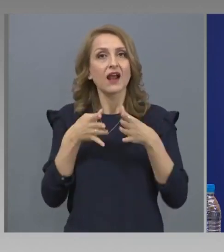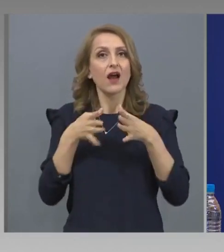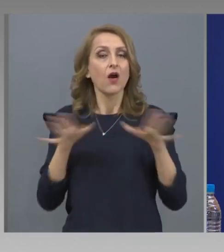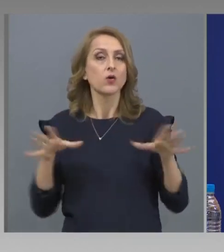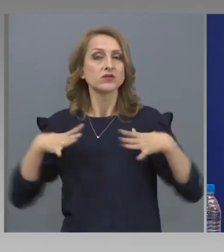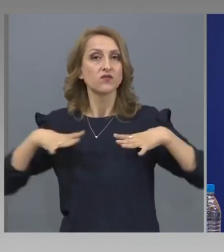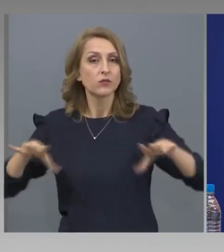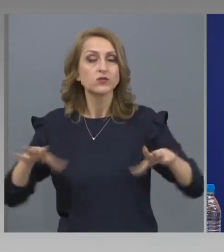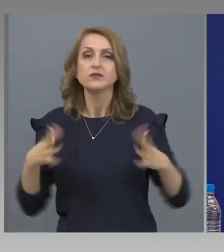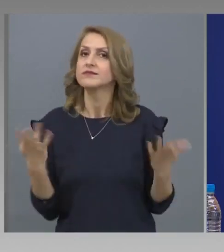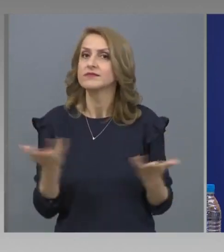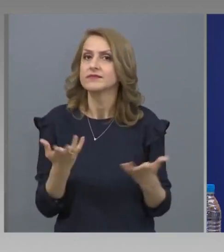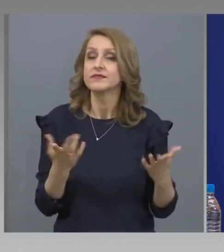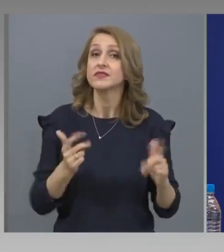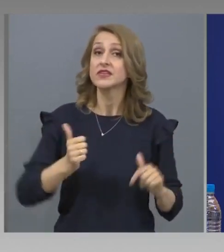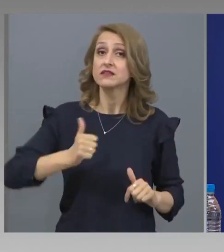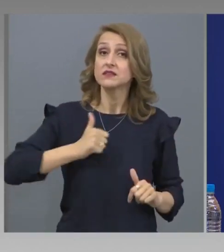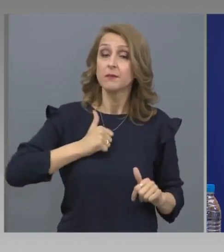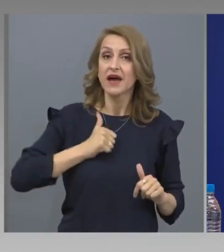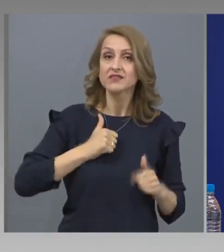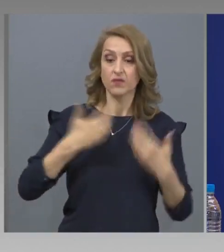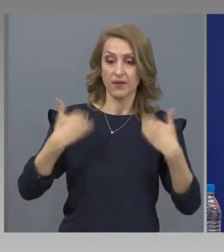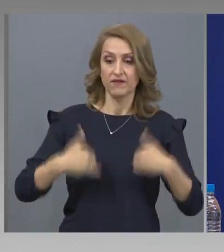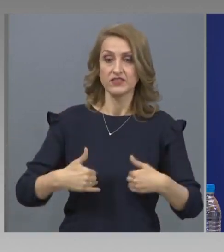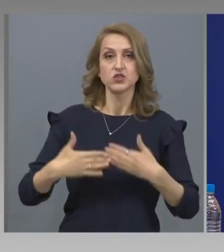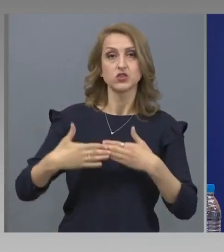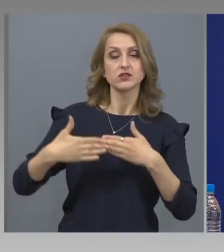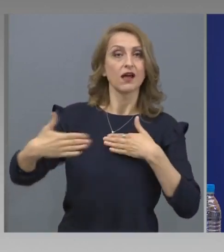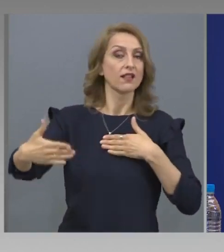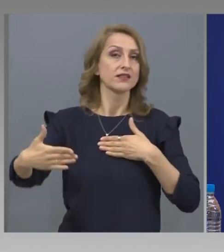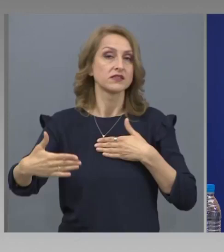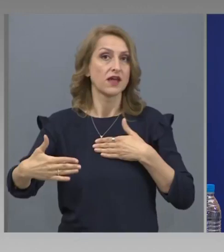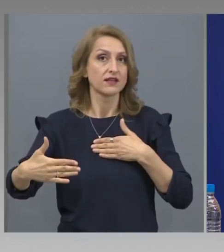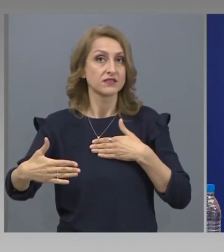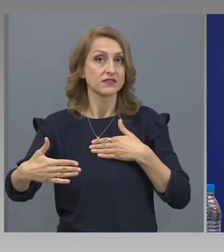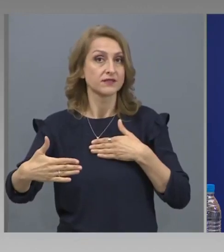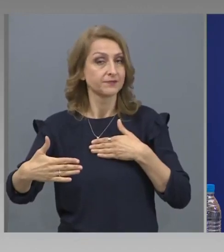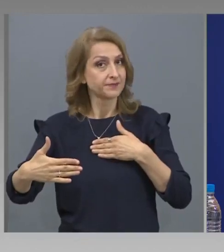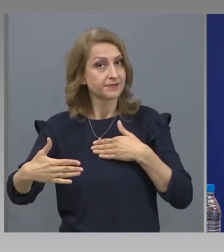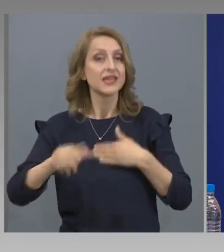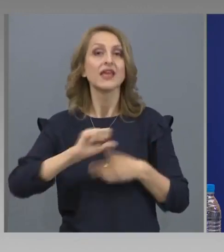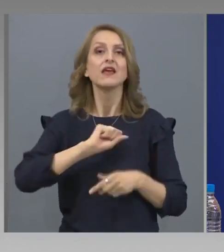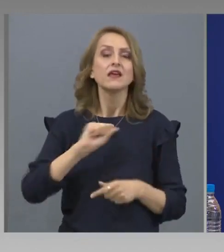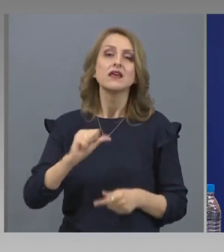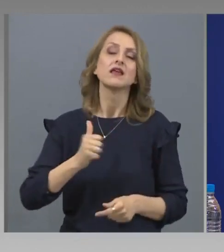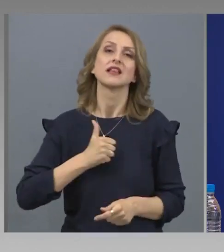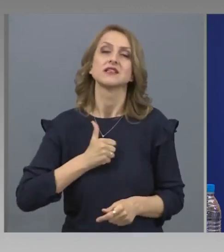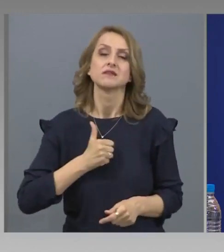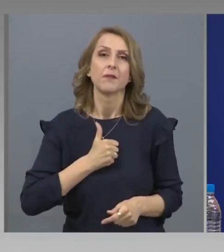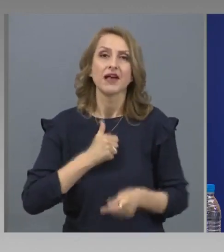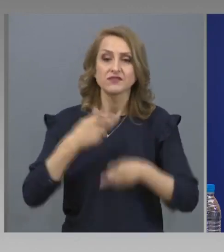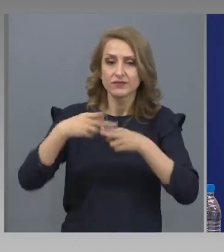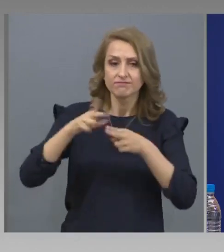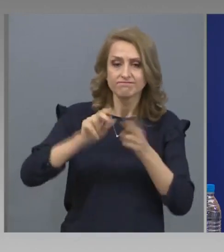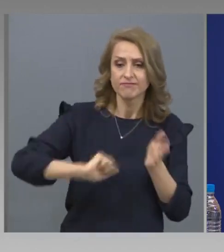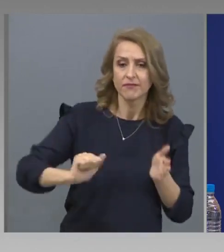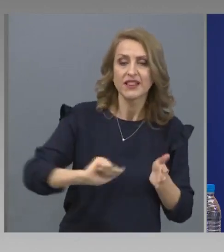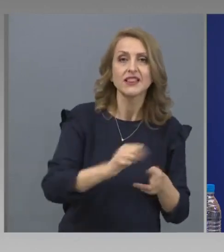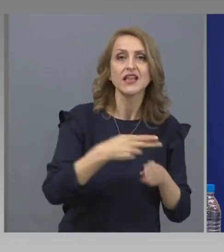да се спазва физическа дистанция и да се спазват дезинфекционните